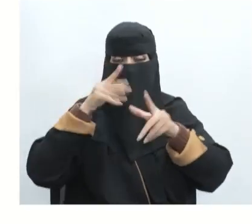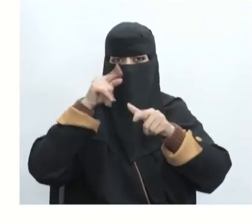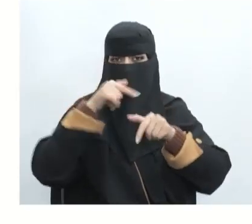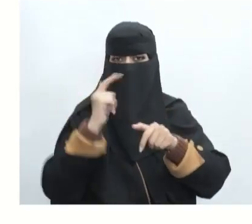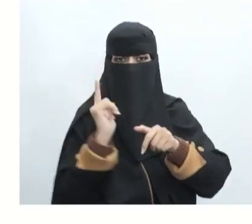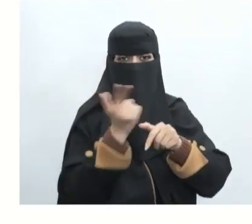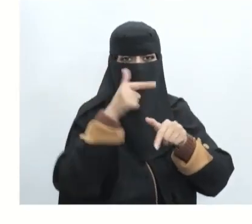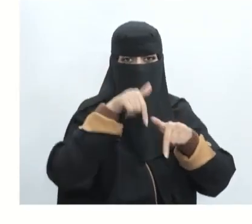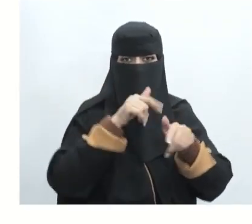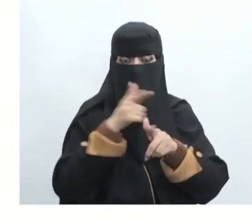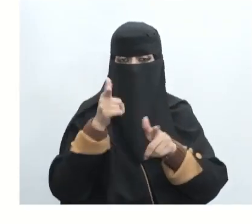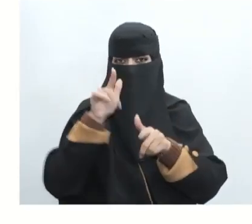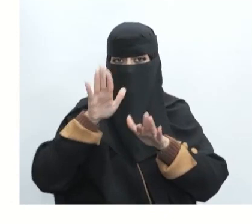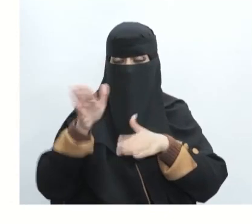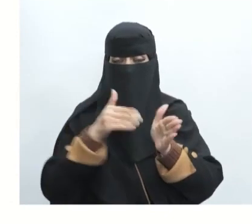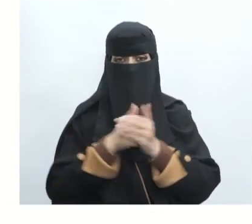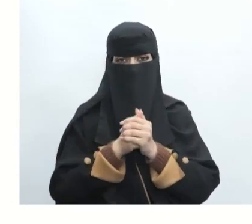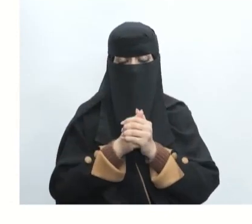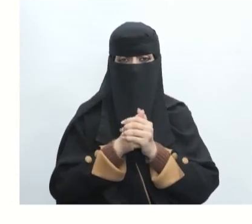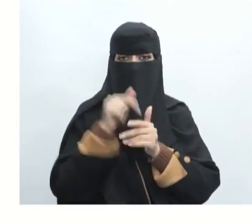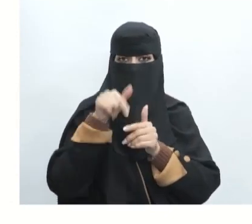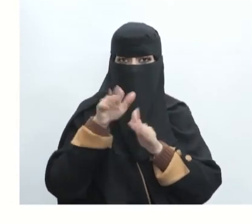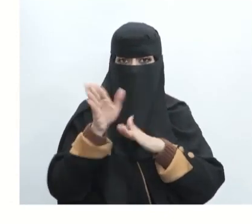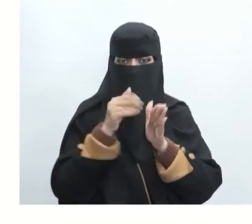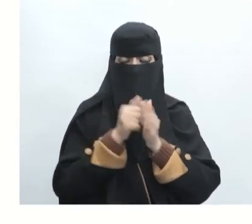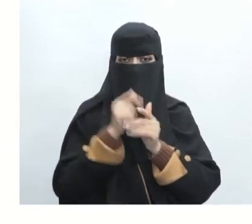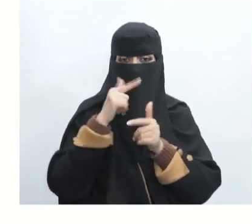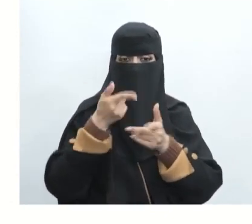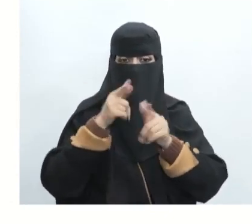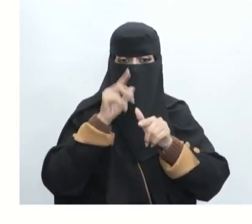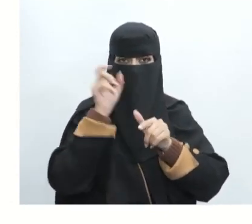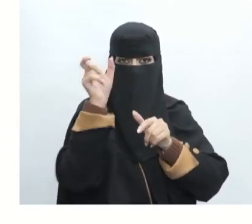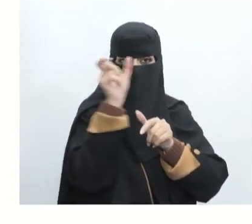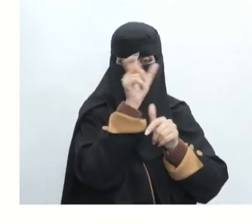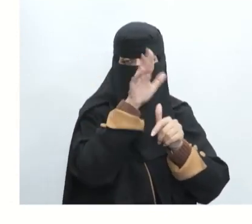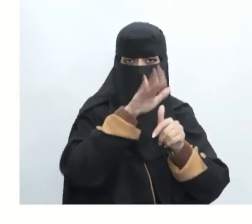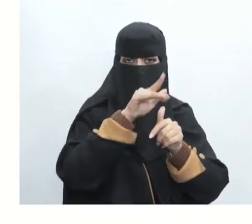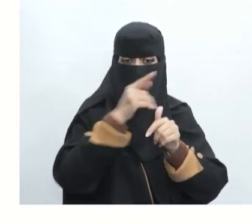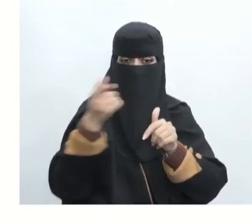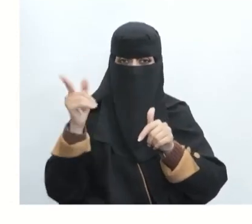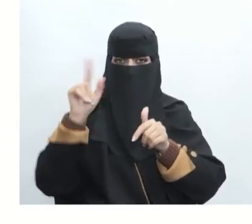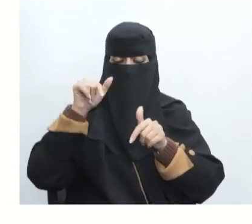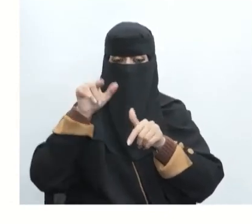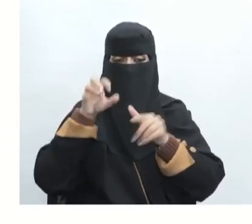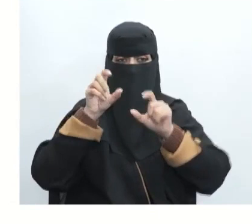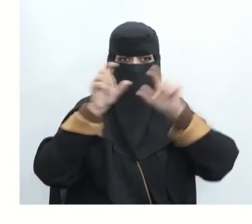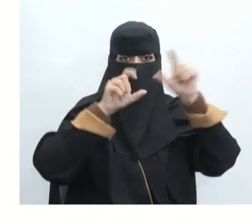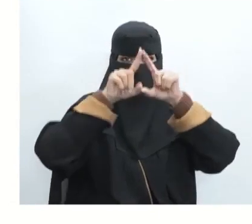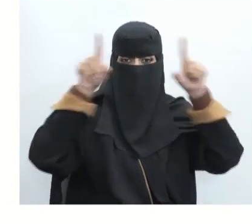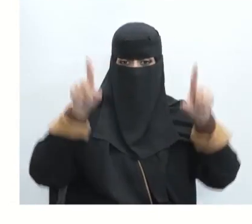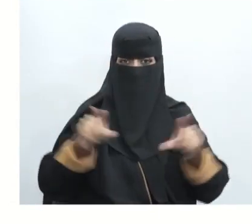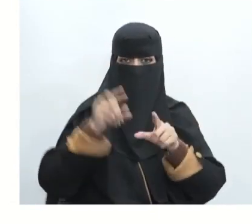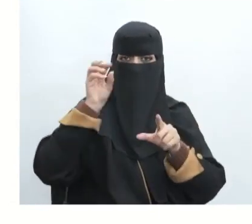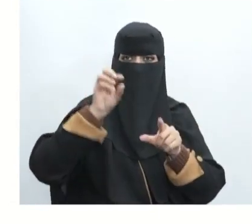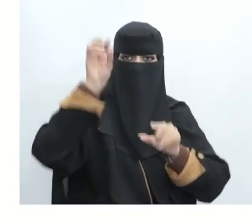والنيجر واوغندا وافغانستان وتونس واوزباكستان والبانيا دار السلام كلها